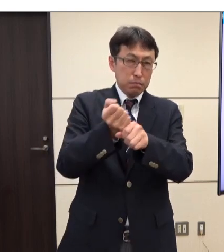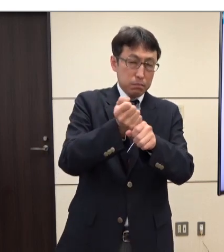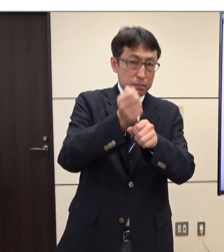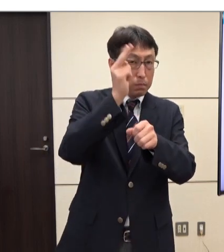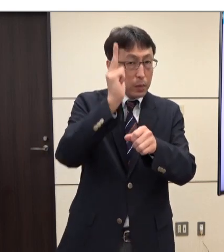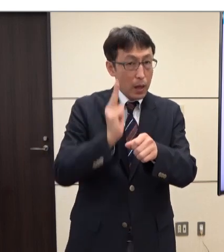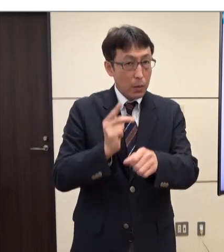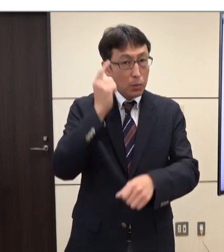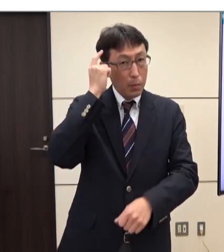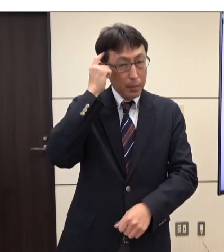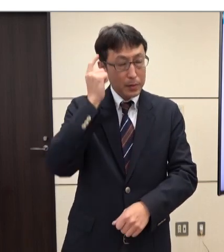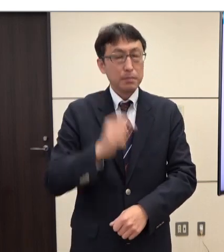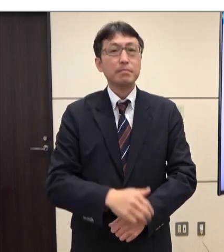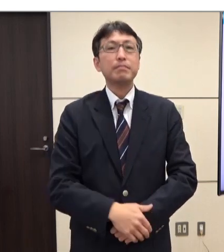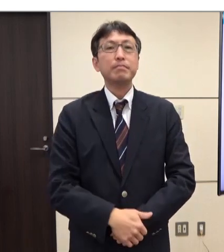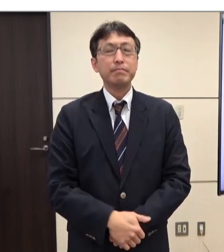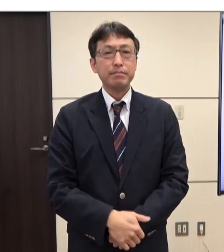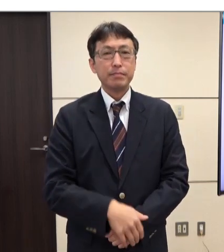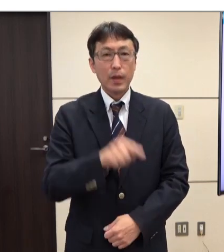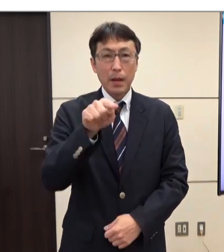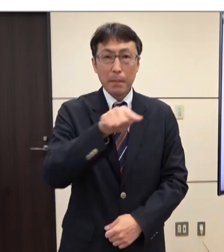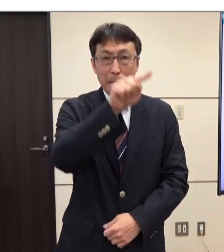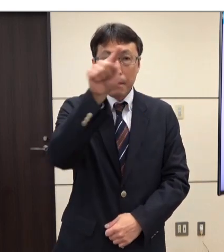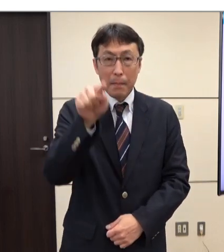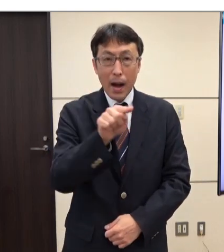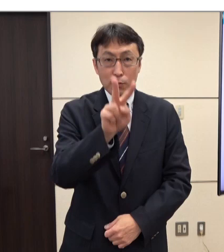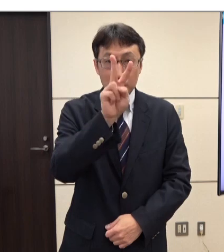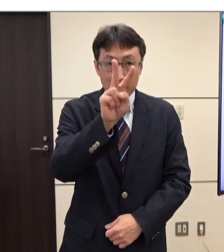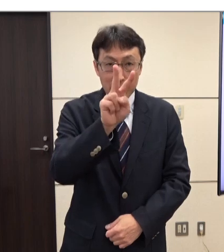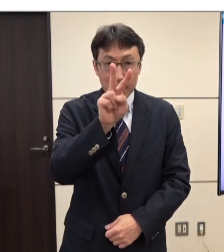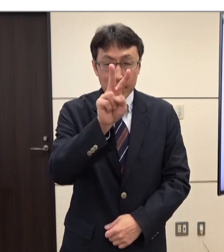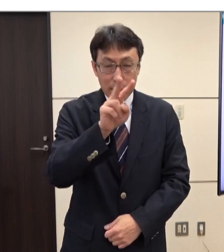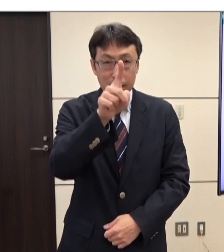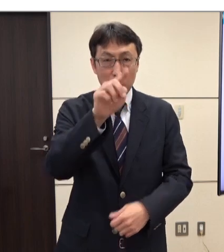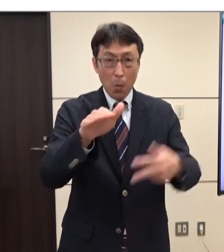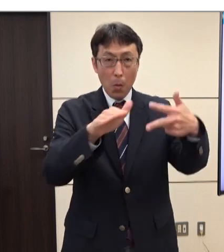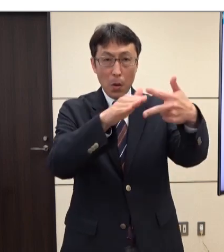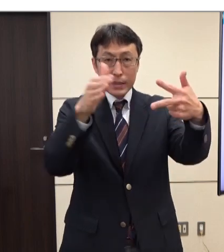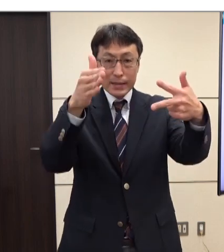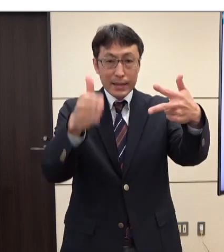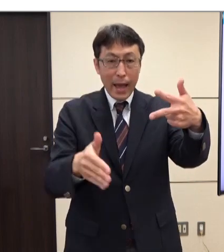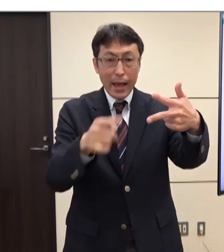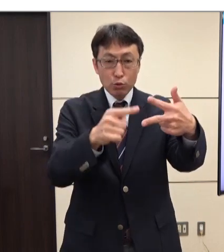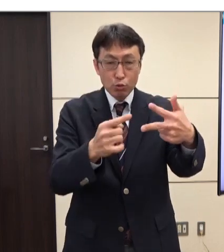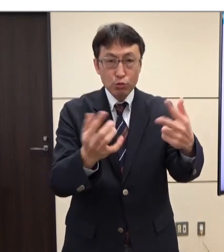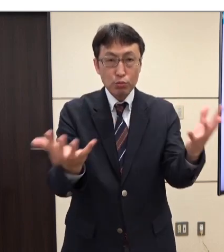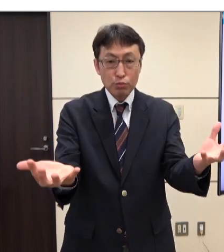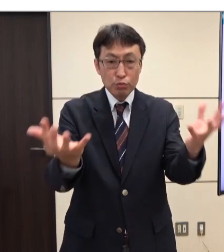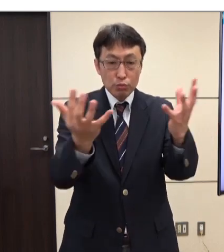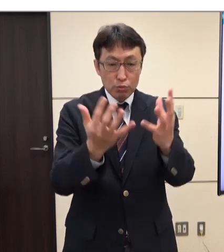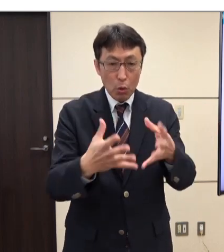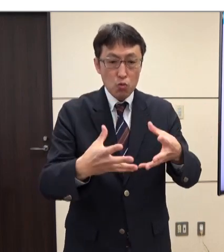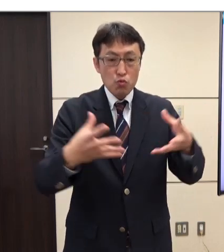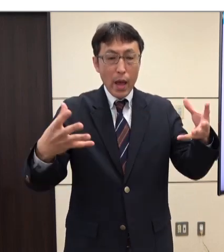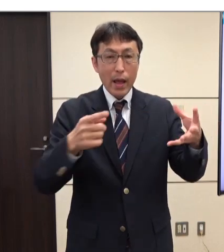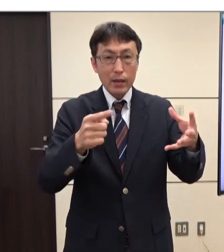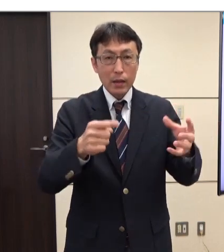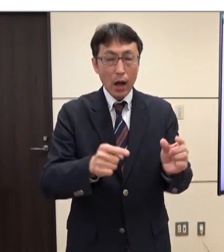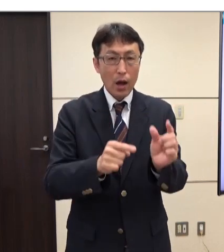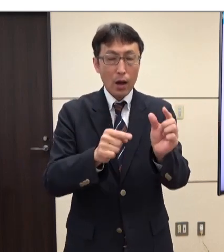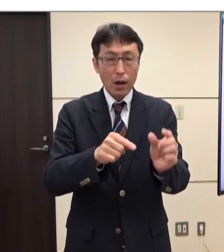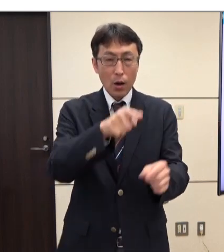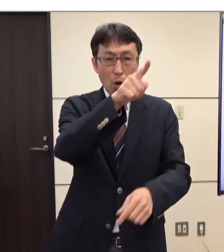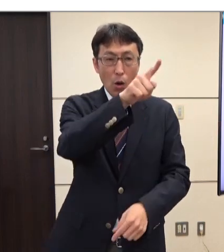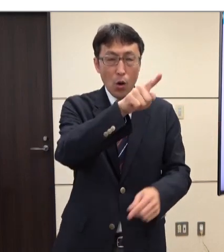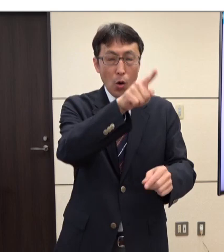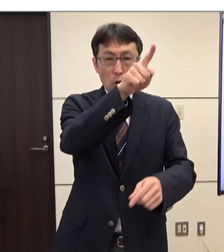ますと、丸2の、観光施設の来訪者の増という点でいうとですね、 UFO ふれあい館、まあ、